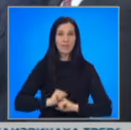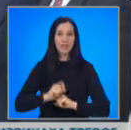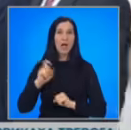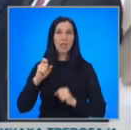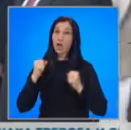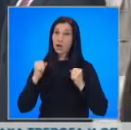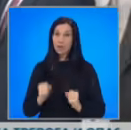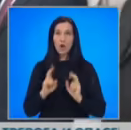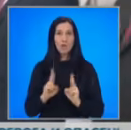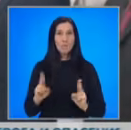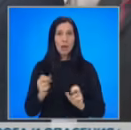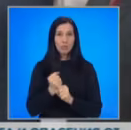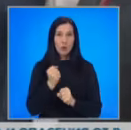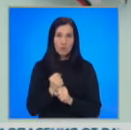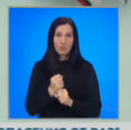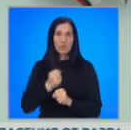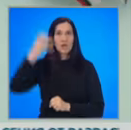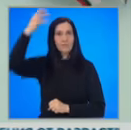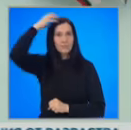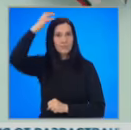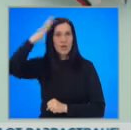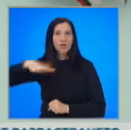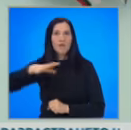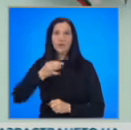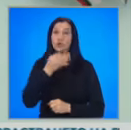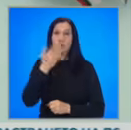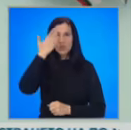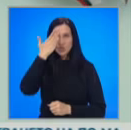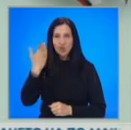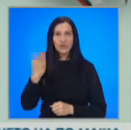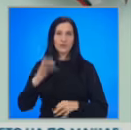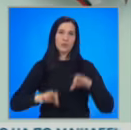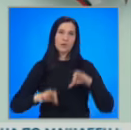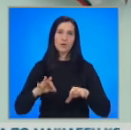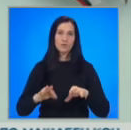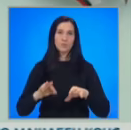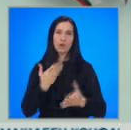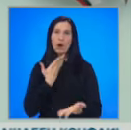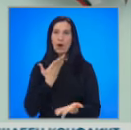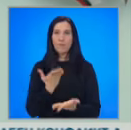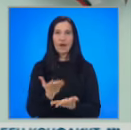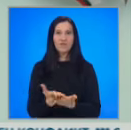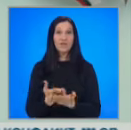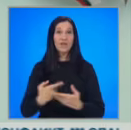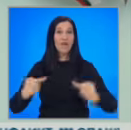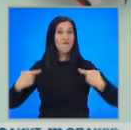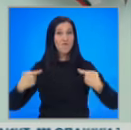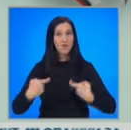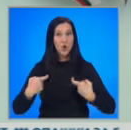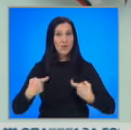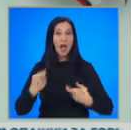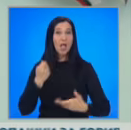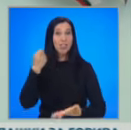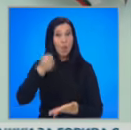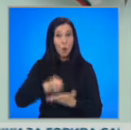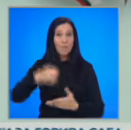гарантира нормалното функциониране на държавата. Да осигури честни избори, обявявайки война на